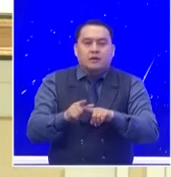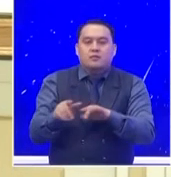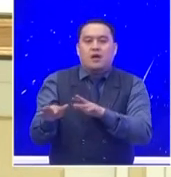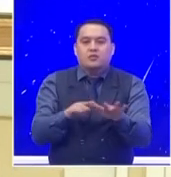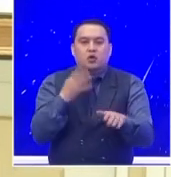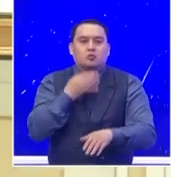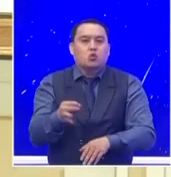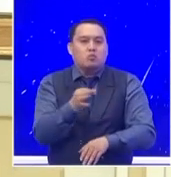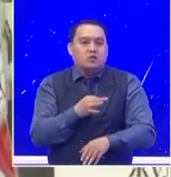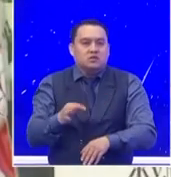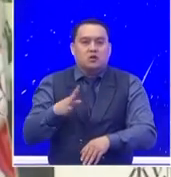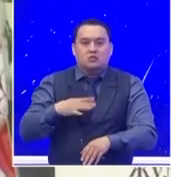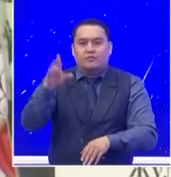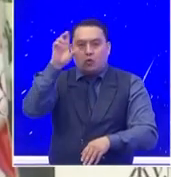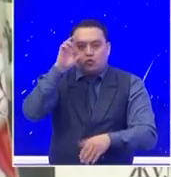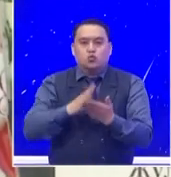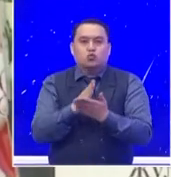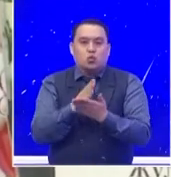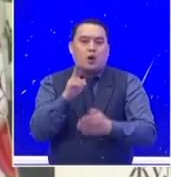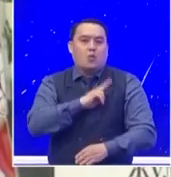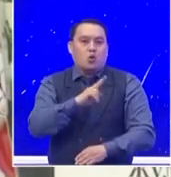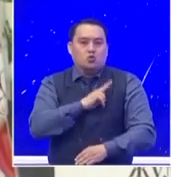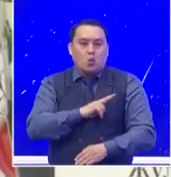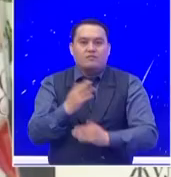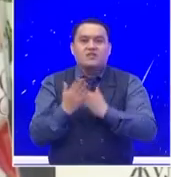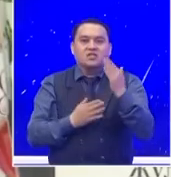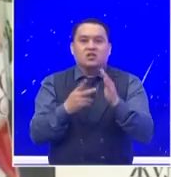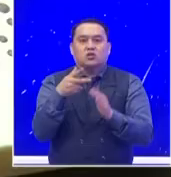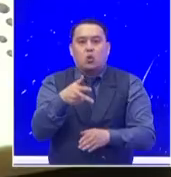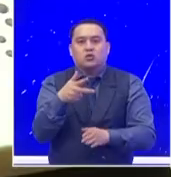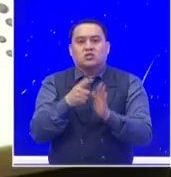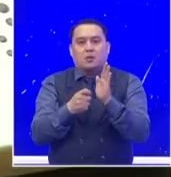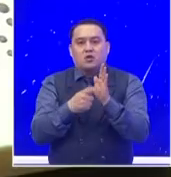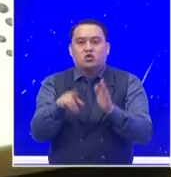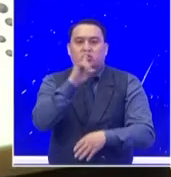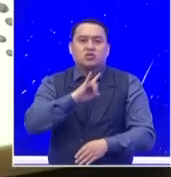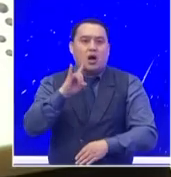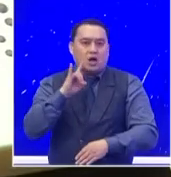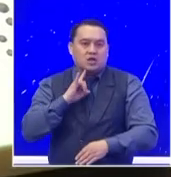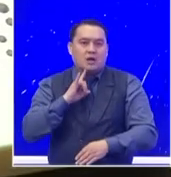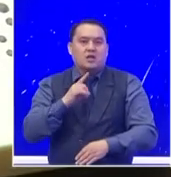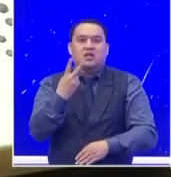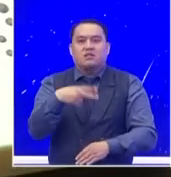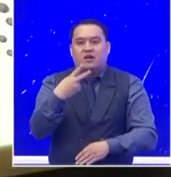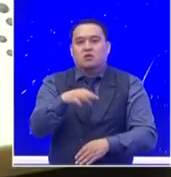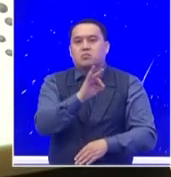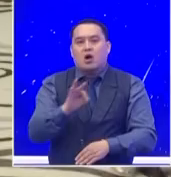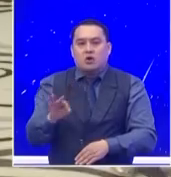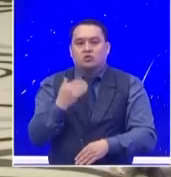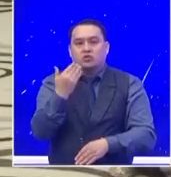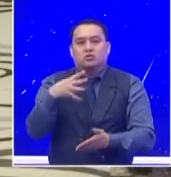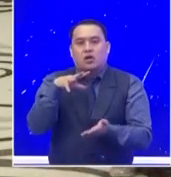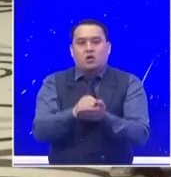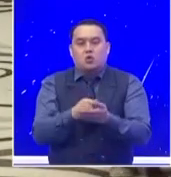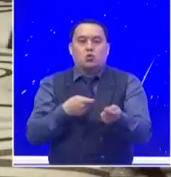момент в Алматинской области на государственной службе работает свыше 3700 женщин. Порядка 20% из них